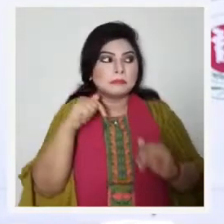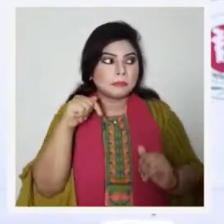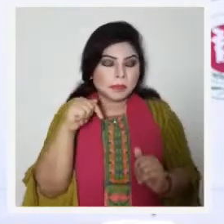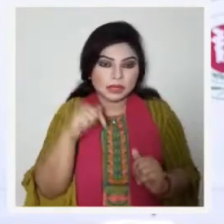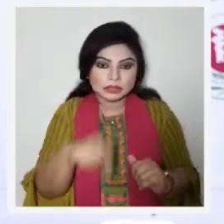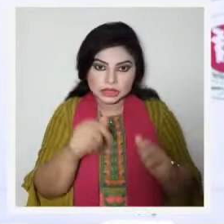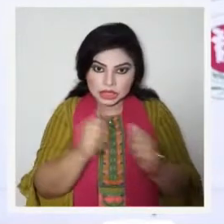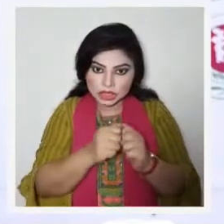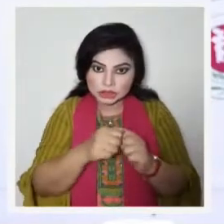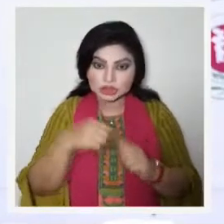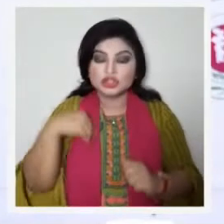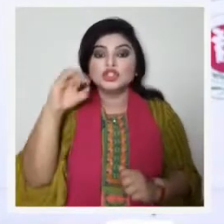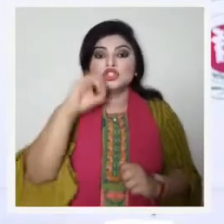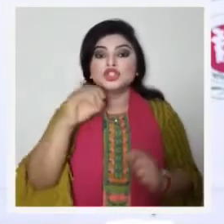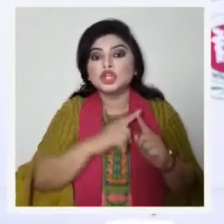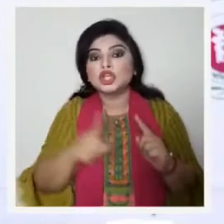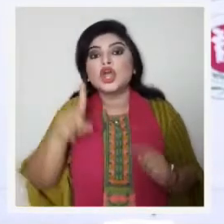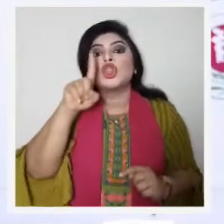1 জন।